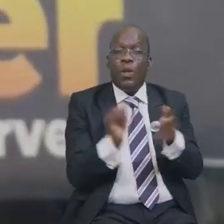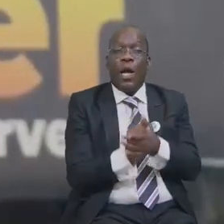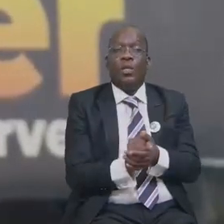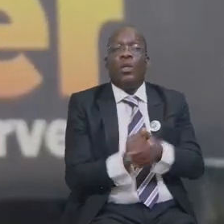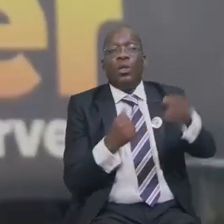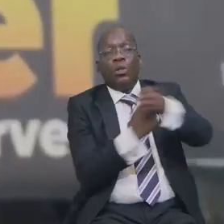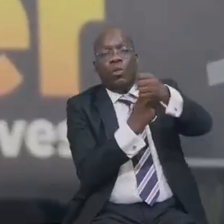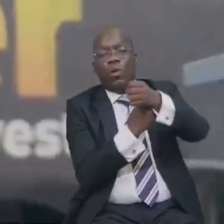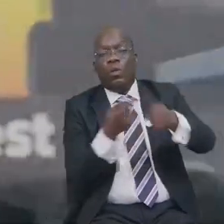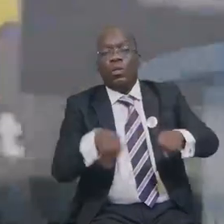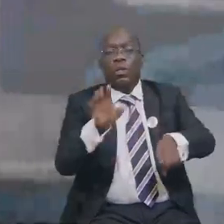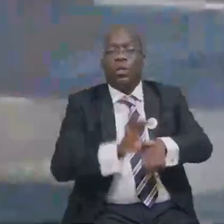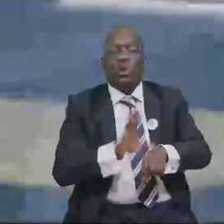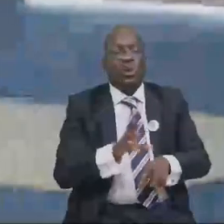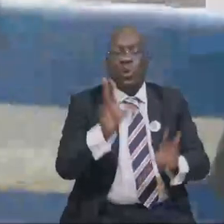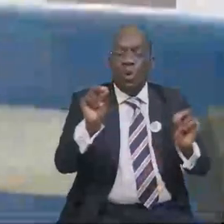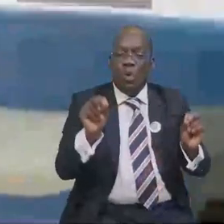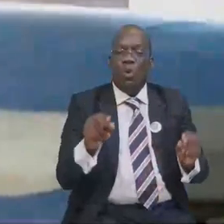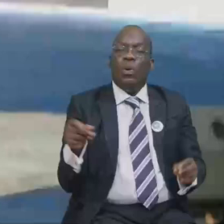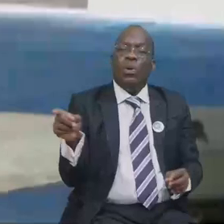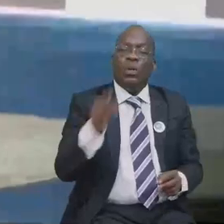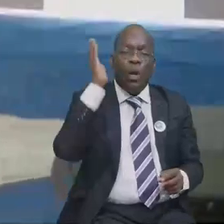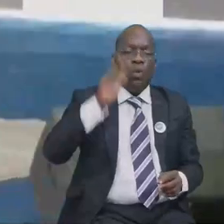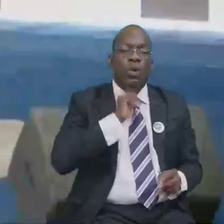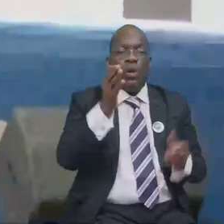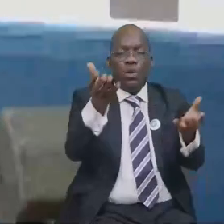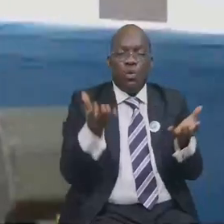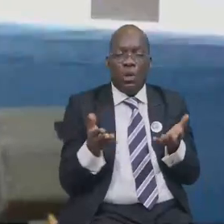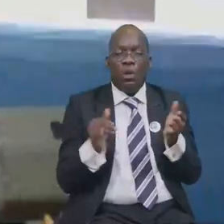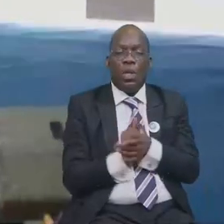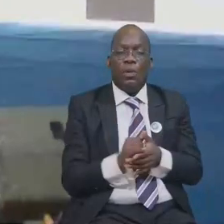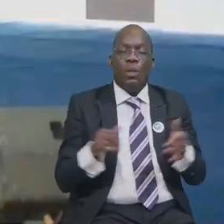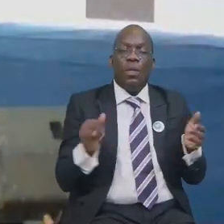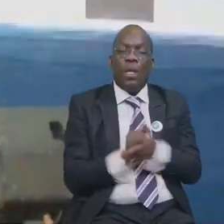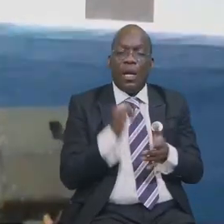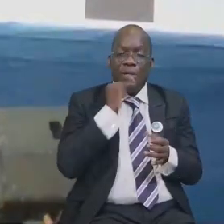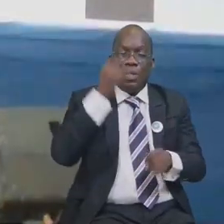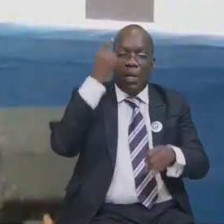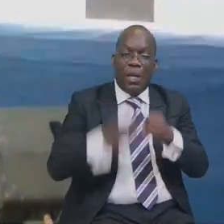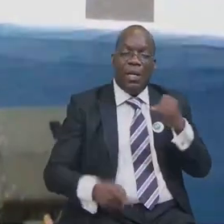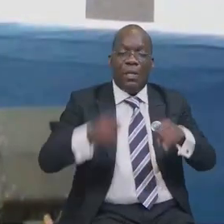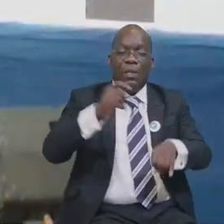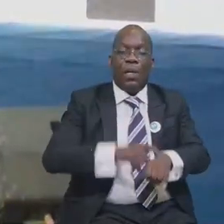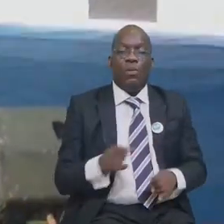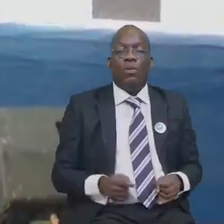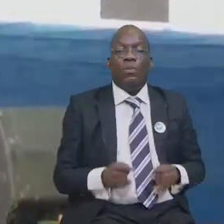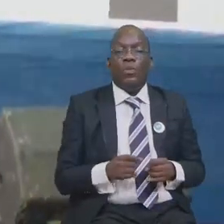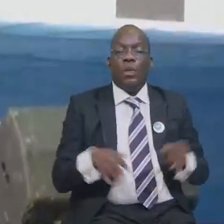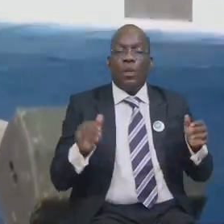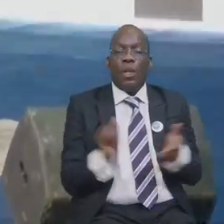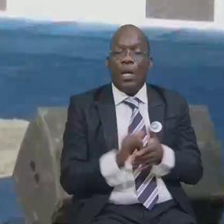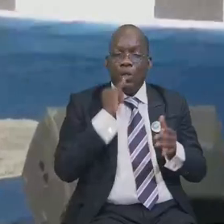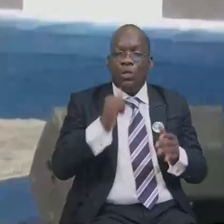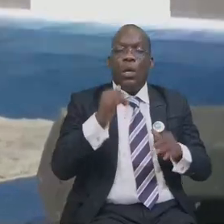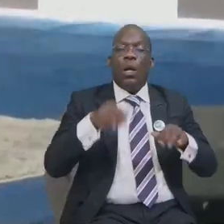ces églises? Non, ils ne veulent pas ça. Ça, c'est la période de la fin des temps. C'est ce que les gens